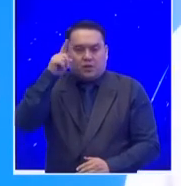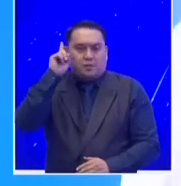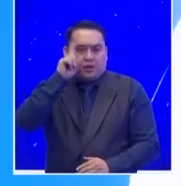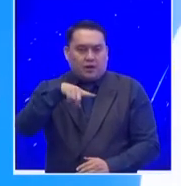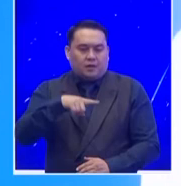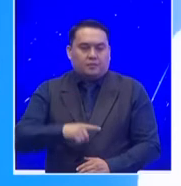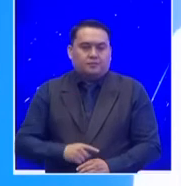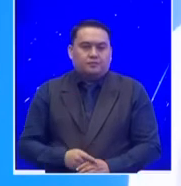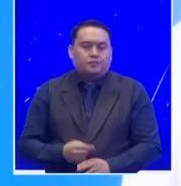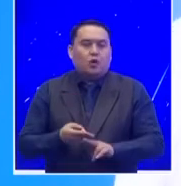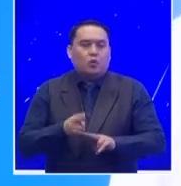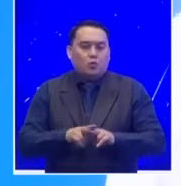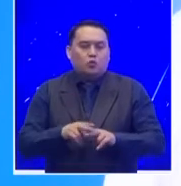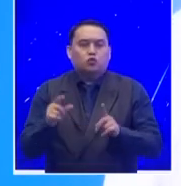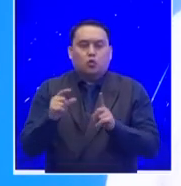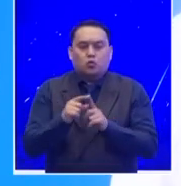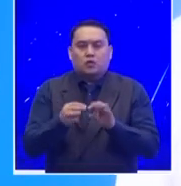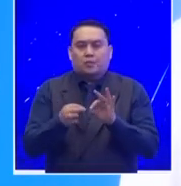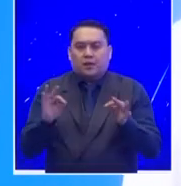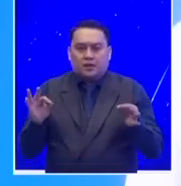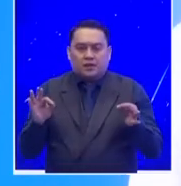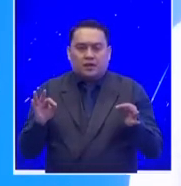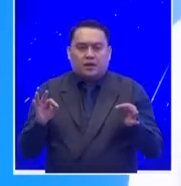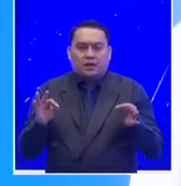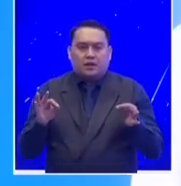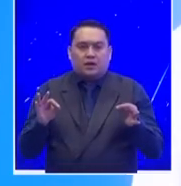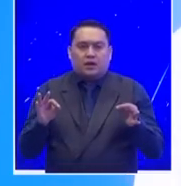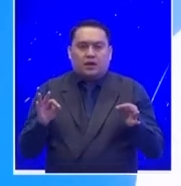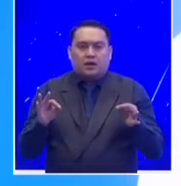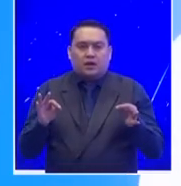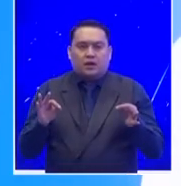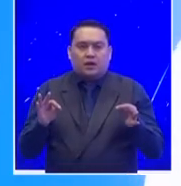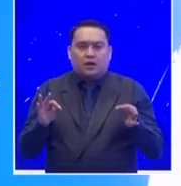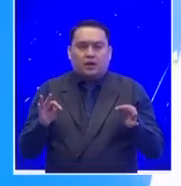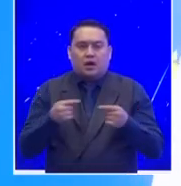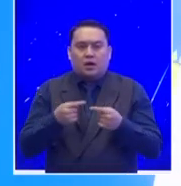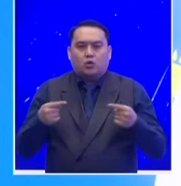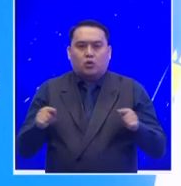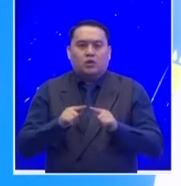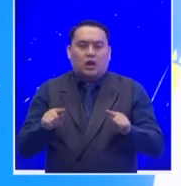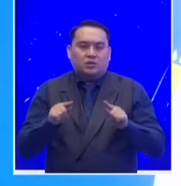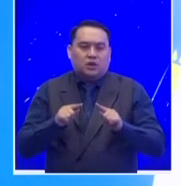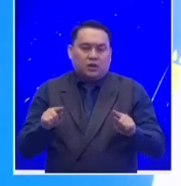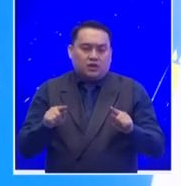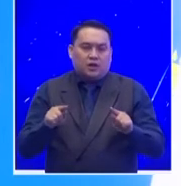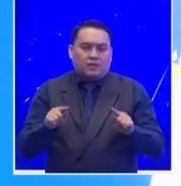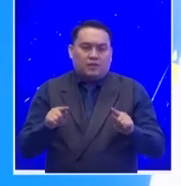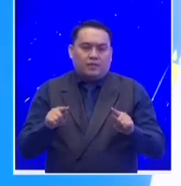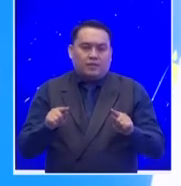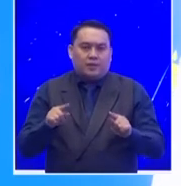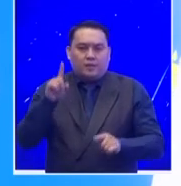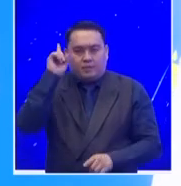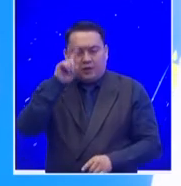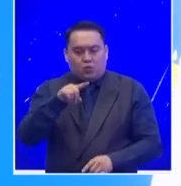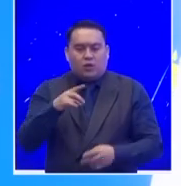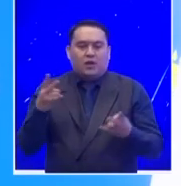Бұл қара сөзінде адам ұмытпастыққа түрлі нәрсе бар екен, соларды жатқа білу